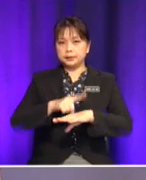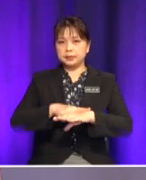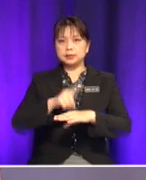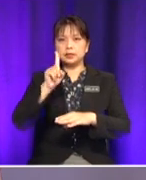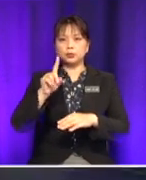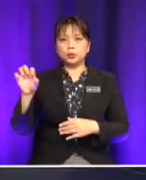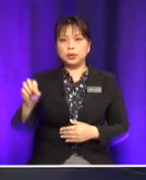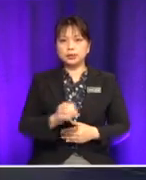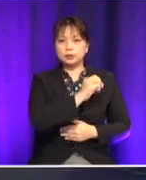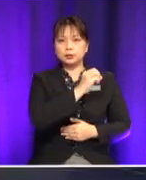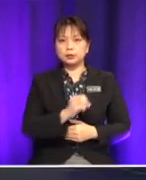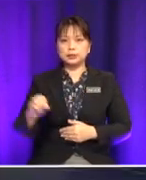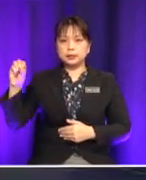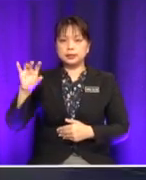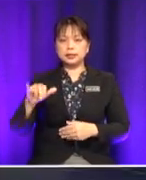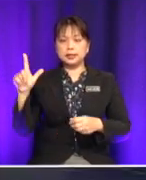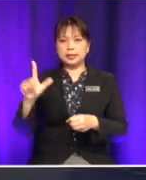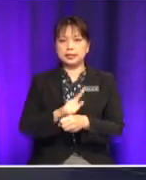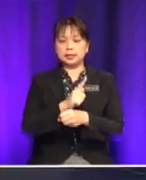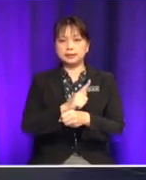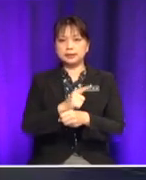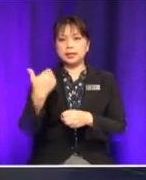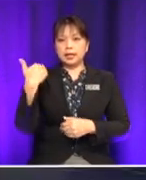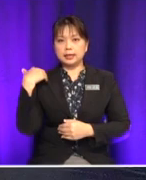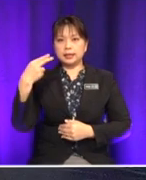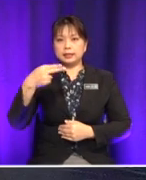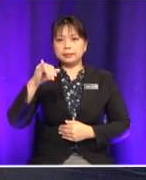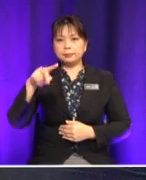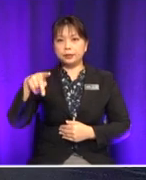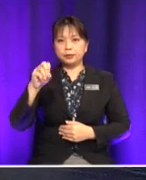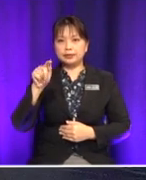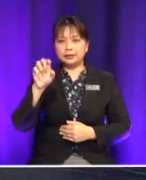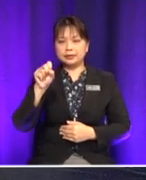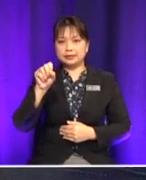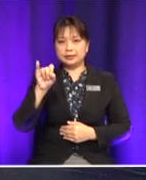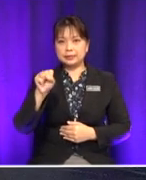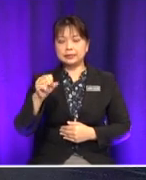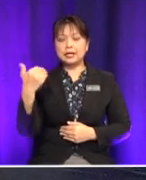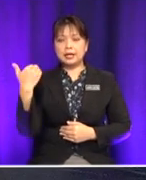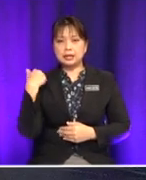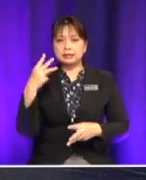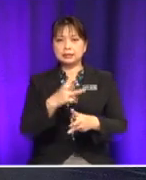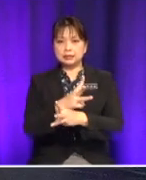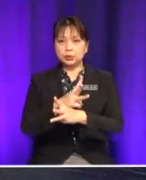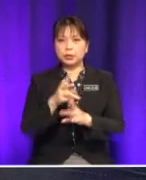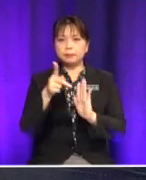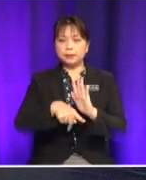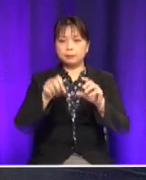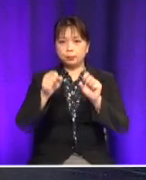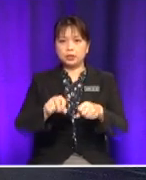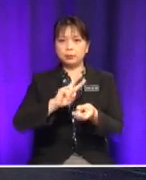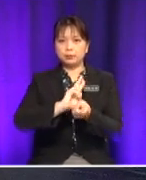ayunan lengkap Oke hipotesis ada kemudian ada pengawal pemboleh ubah karena